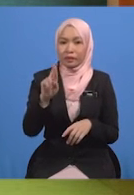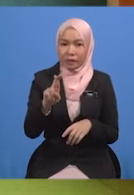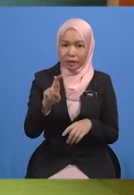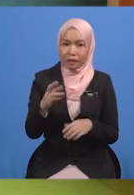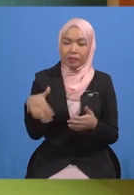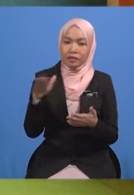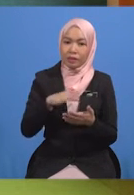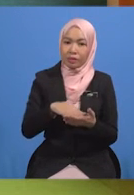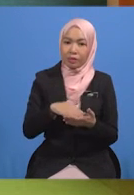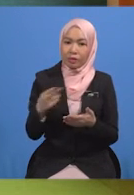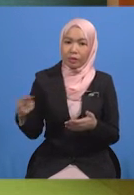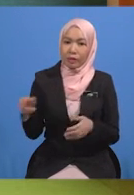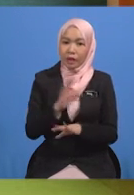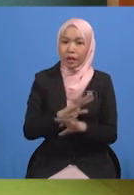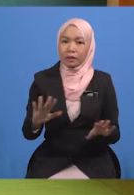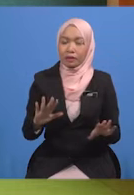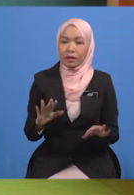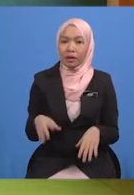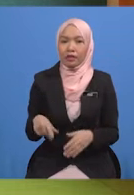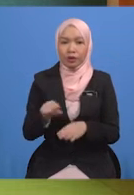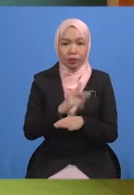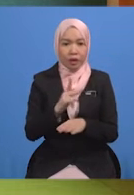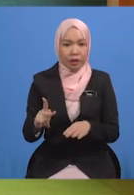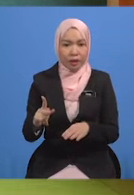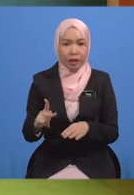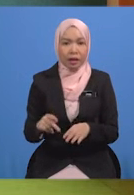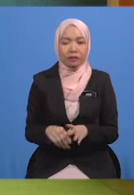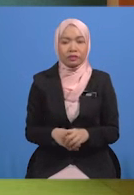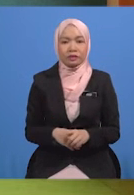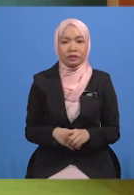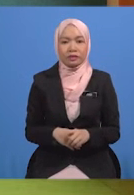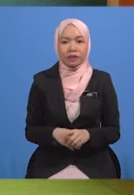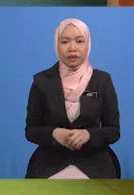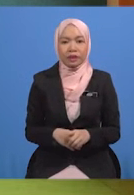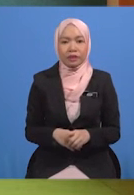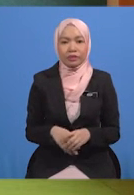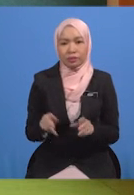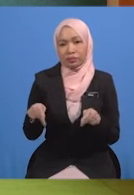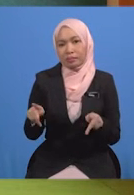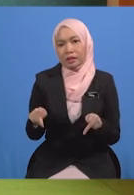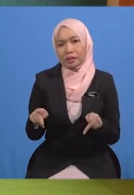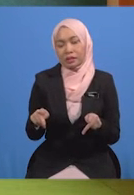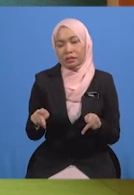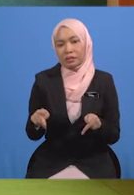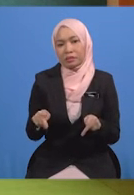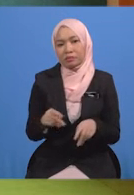yang tidak digunakan seperti botol plastik, gelas